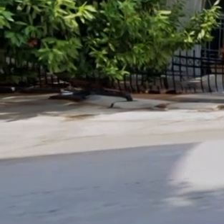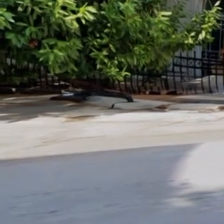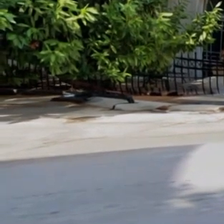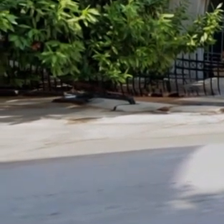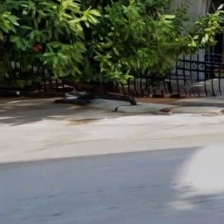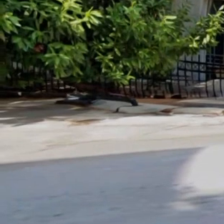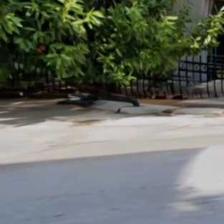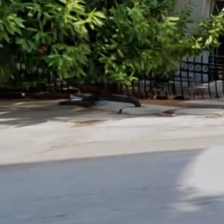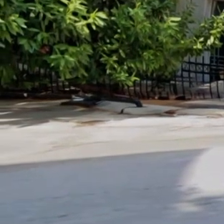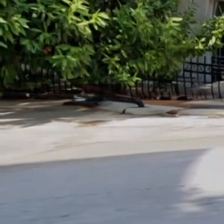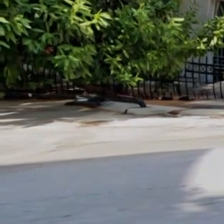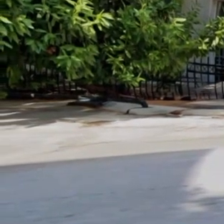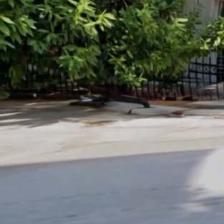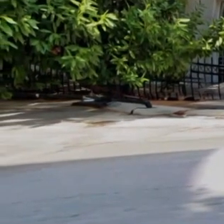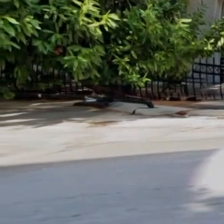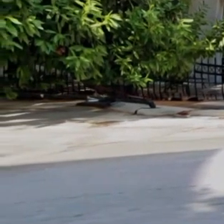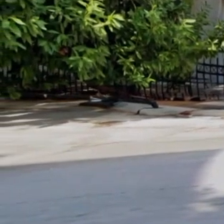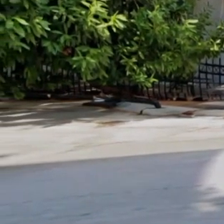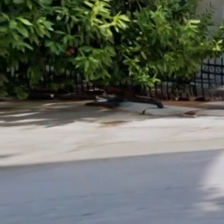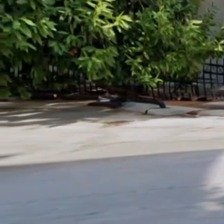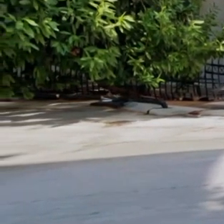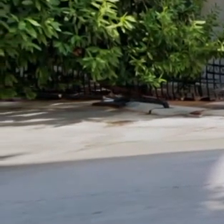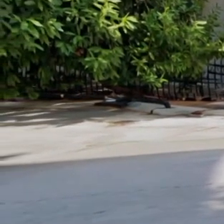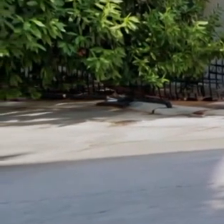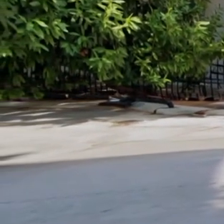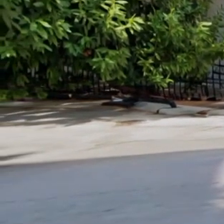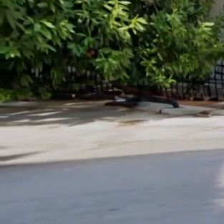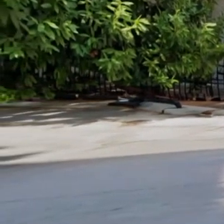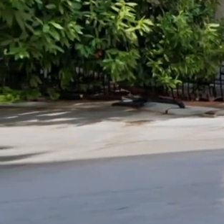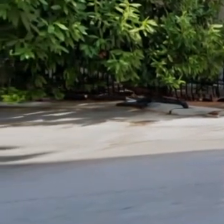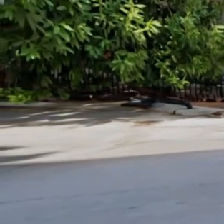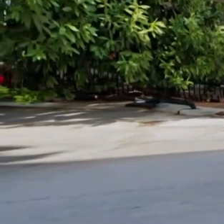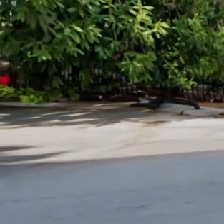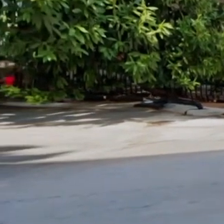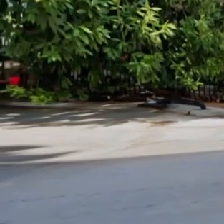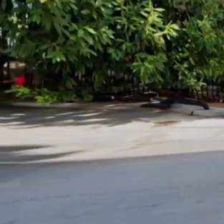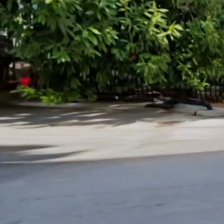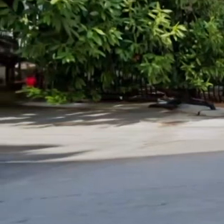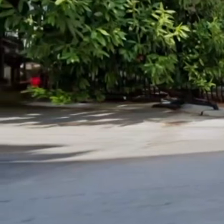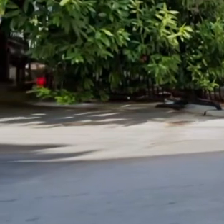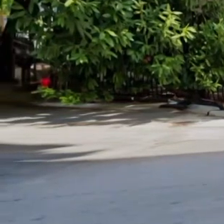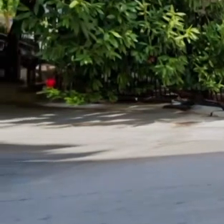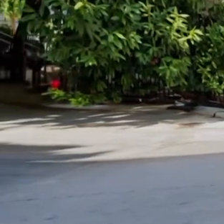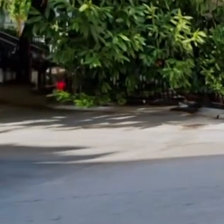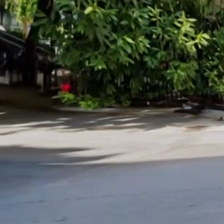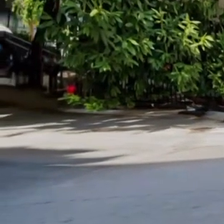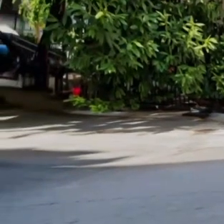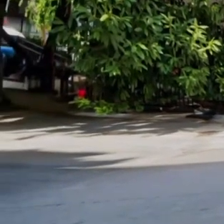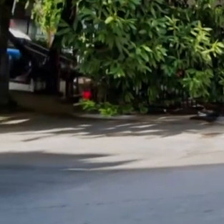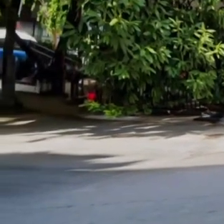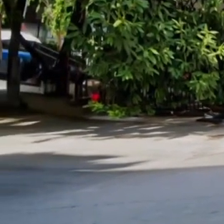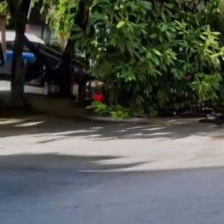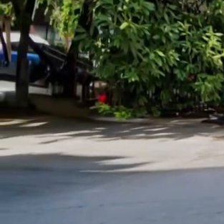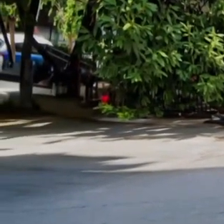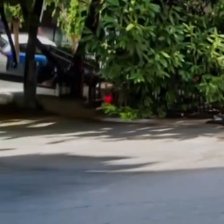σπίτι τους είναι στο δρομάκι αυτό που βλέπετε εδώ πίσω, στον πρώτο όροφο της πολυκατοικίας. Επιστρέφουν χέρι-χέρι, φίλες